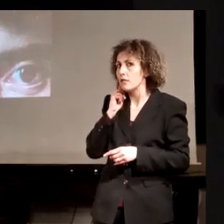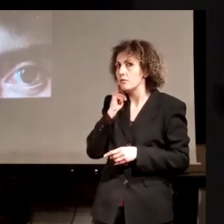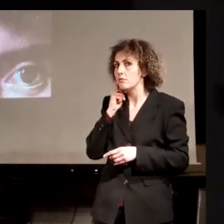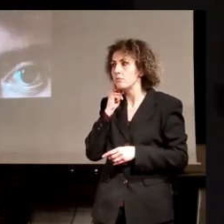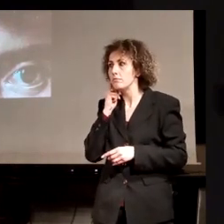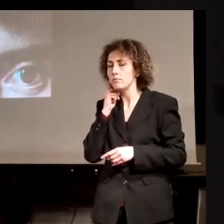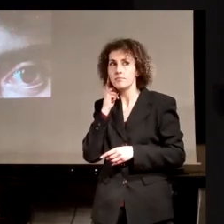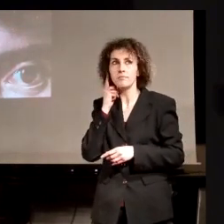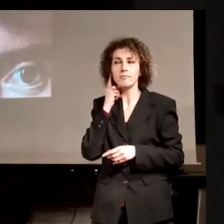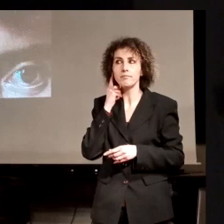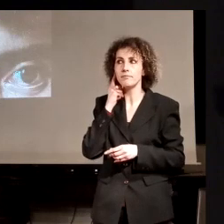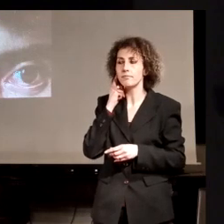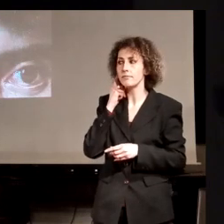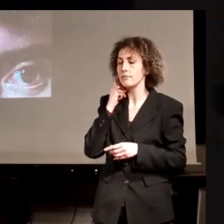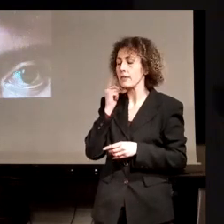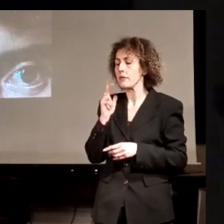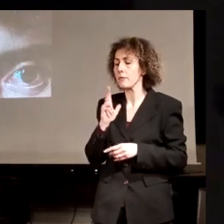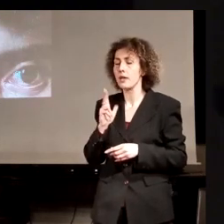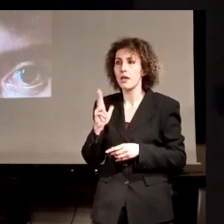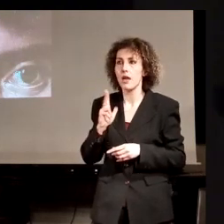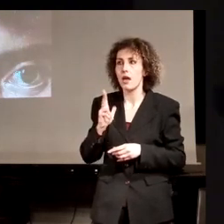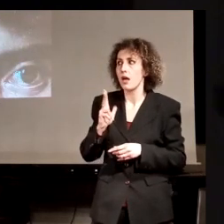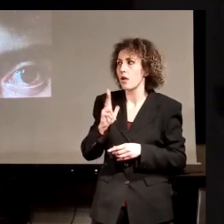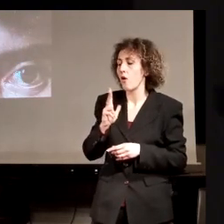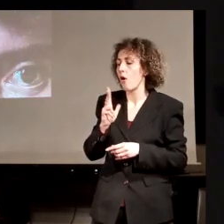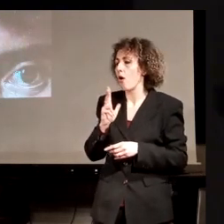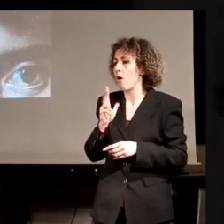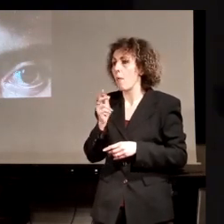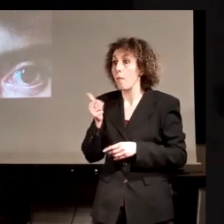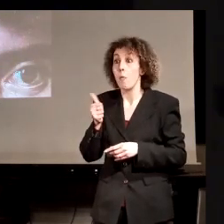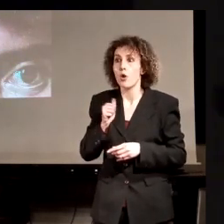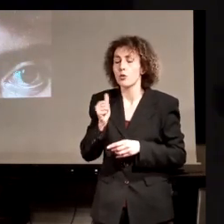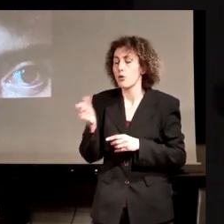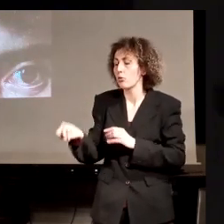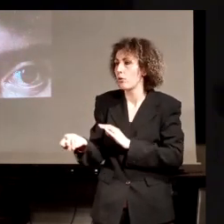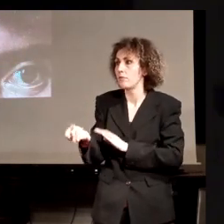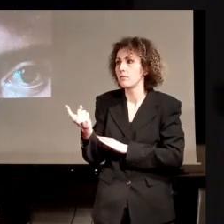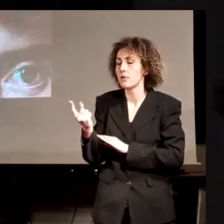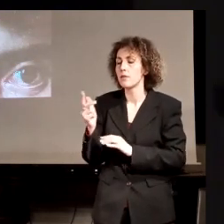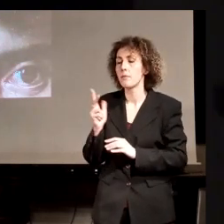si comincia a sperare ardentemente di veder comparire un poliziotto